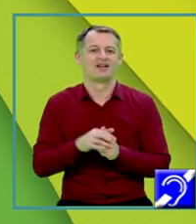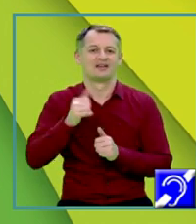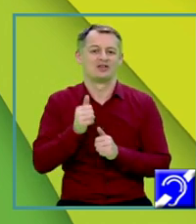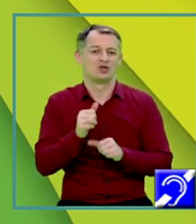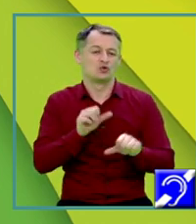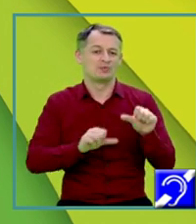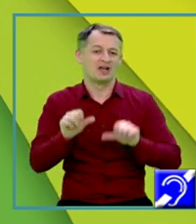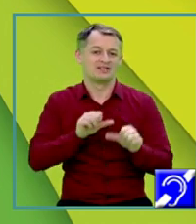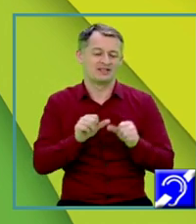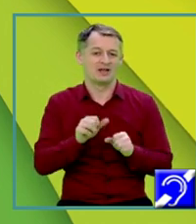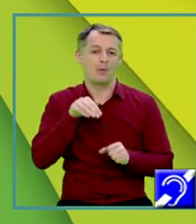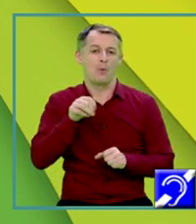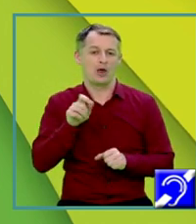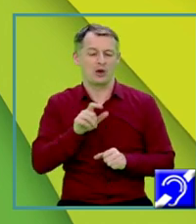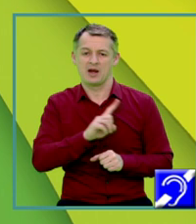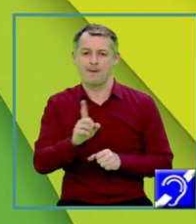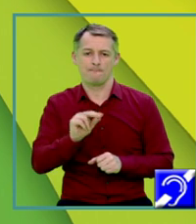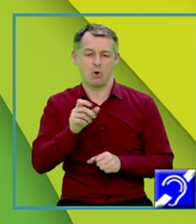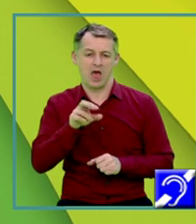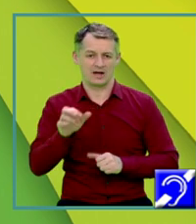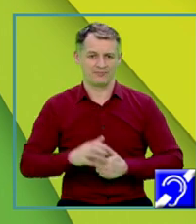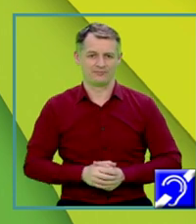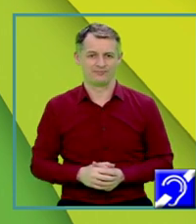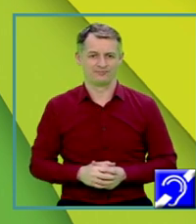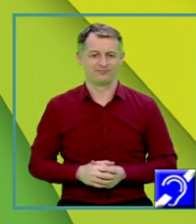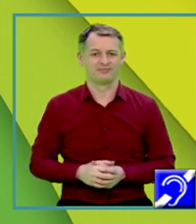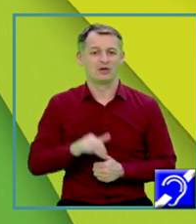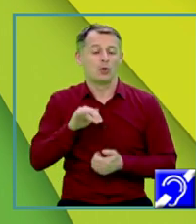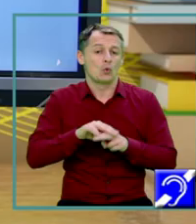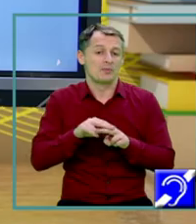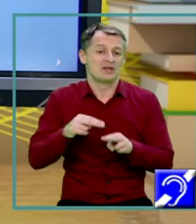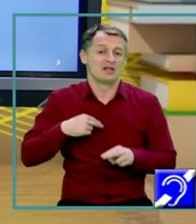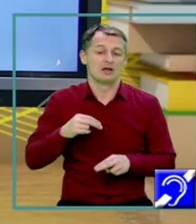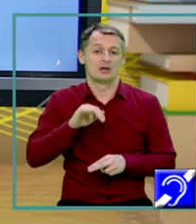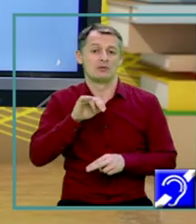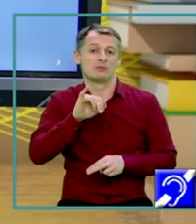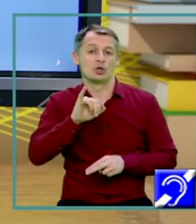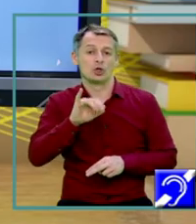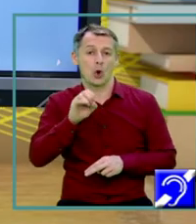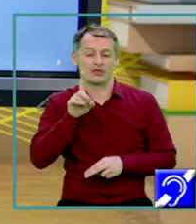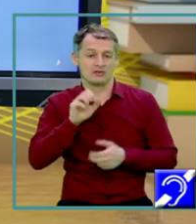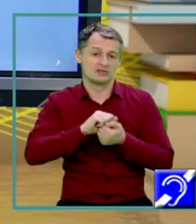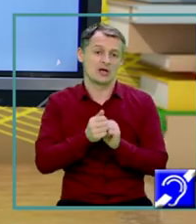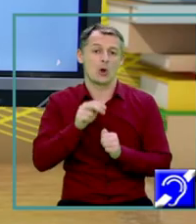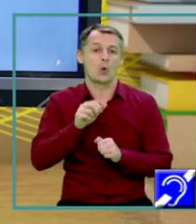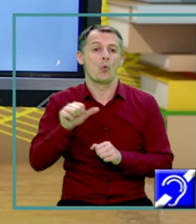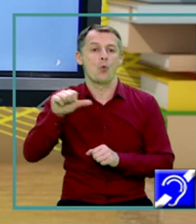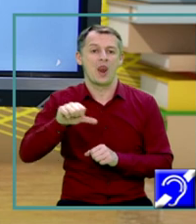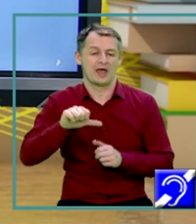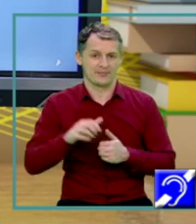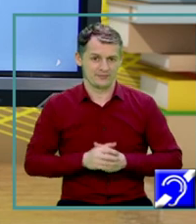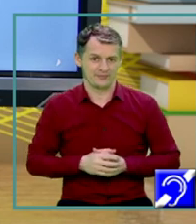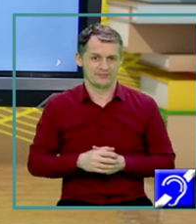cu molecule nepolare, cum este iodul sau uleiul. Concentrația procentuală de masă a